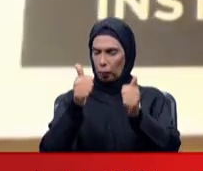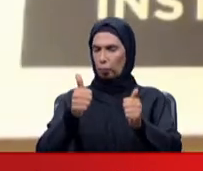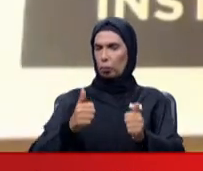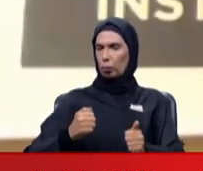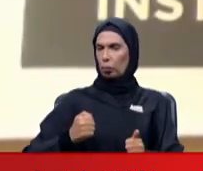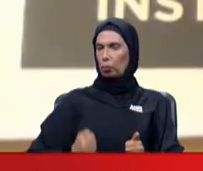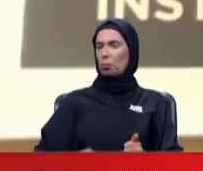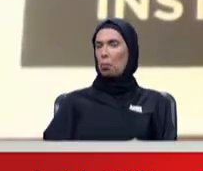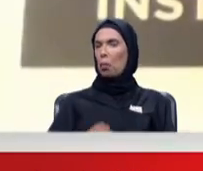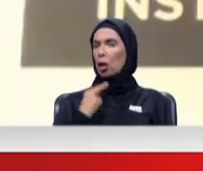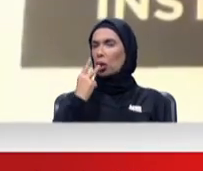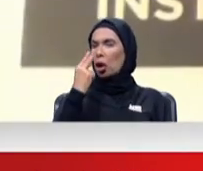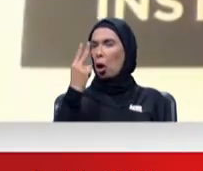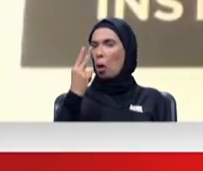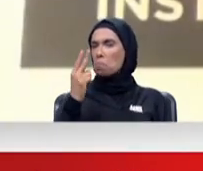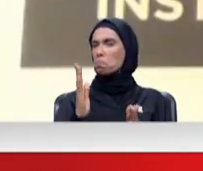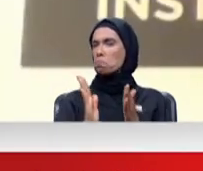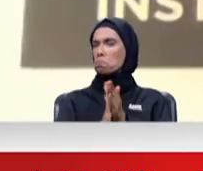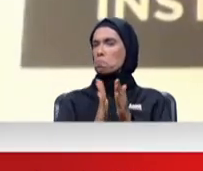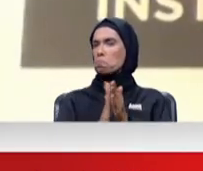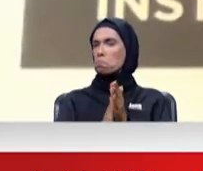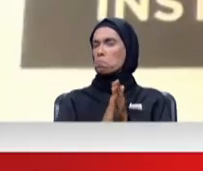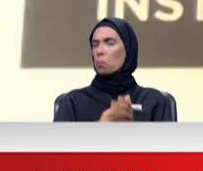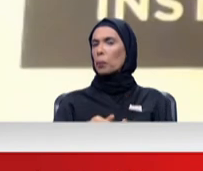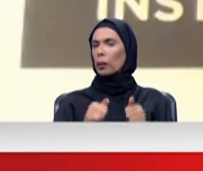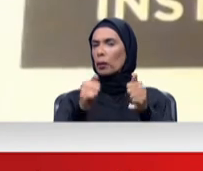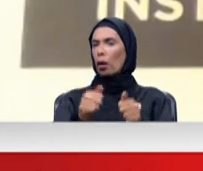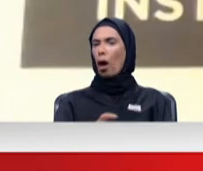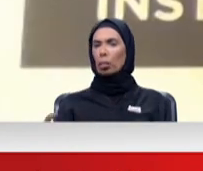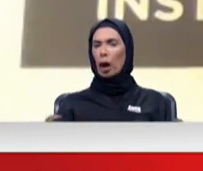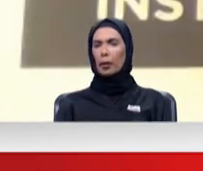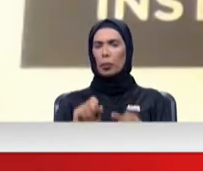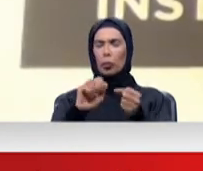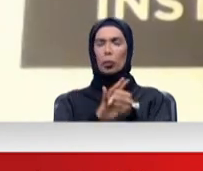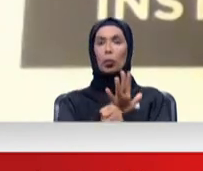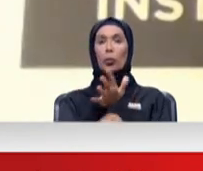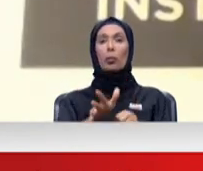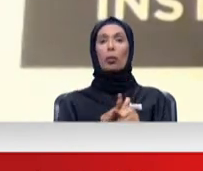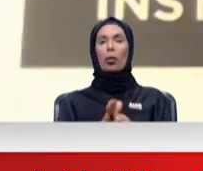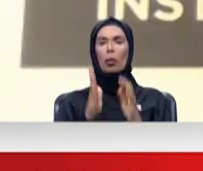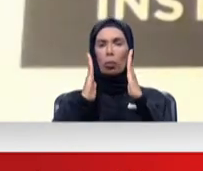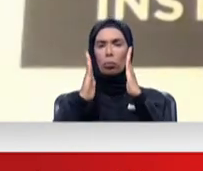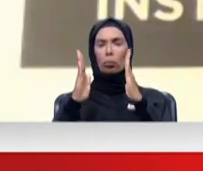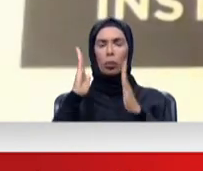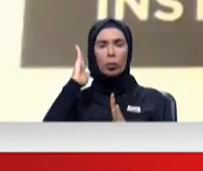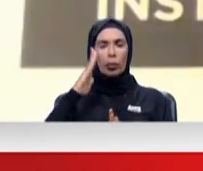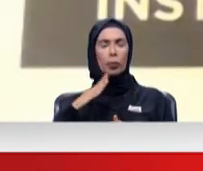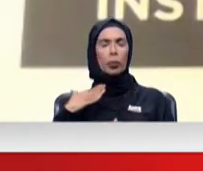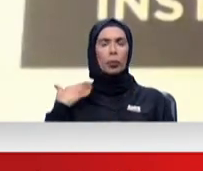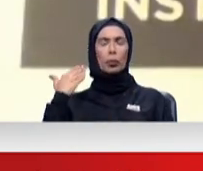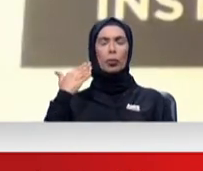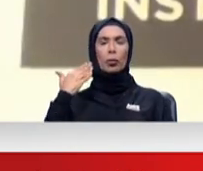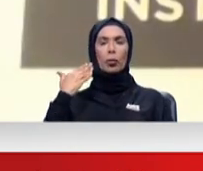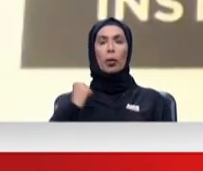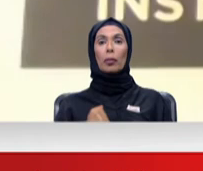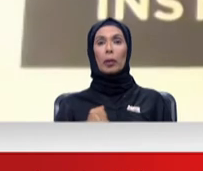الثناء بشأن التعامل مع تحديات جائحة فيروس كورونا مع التركيز على المرأة التي